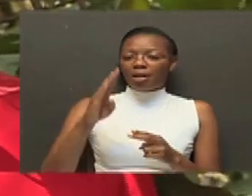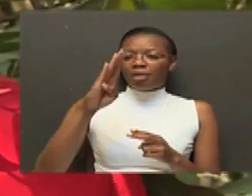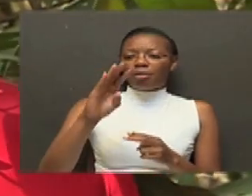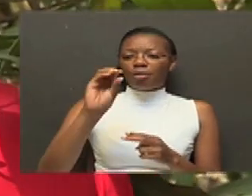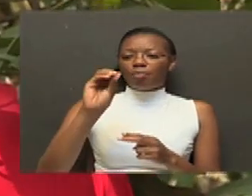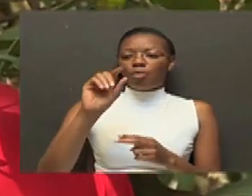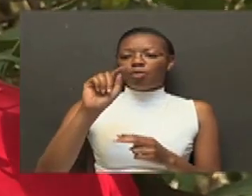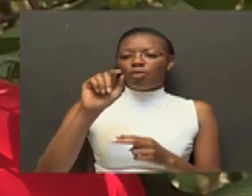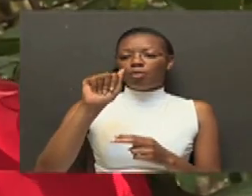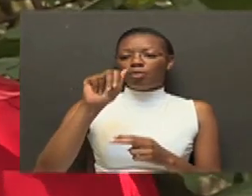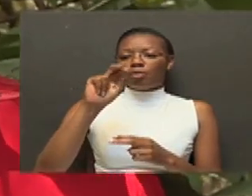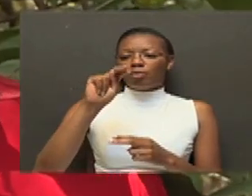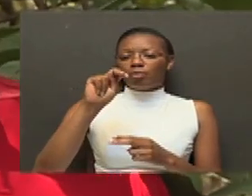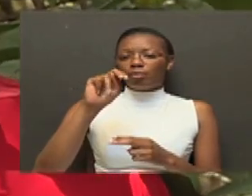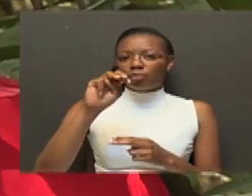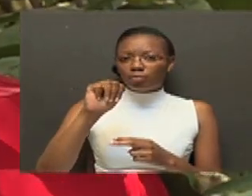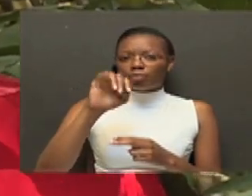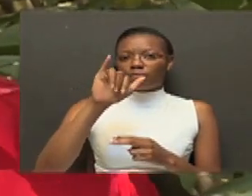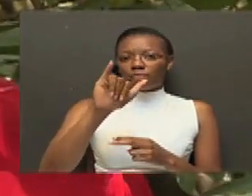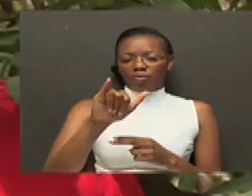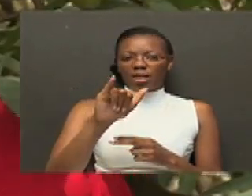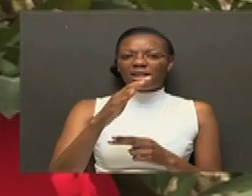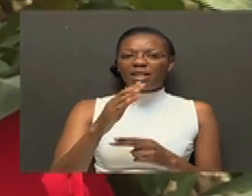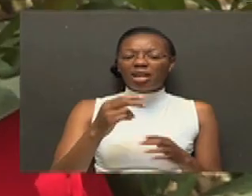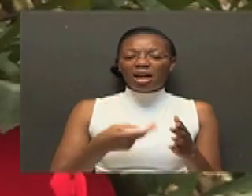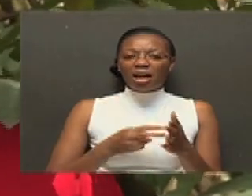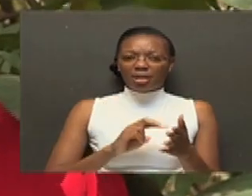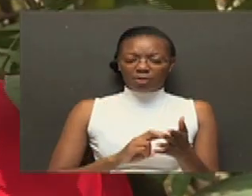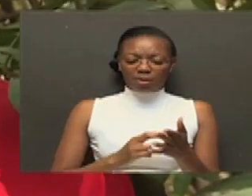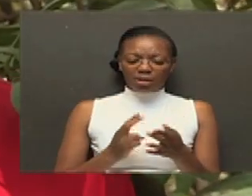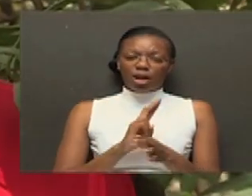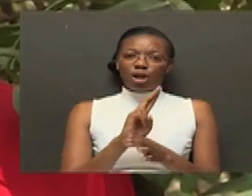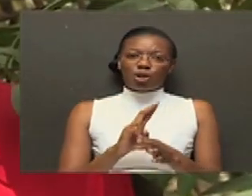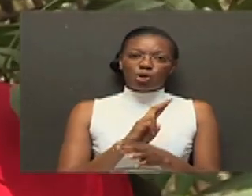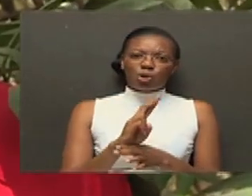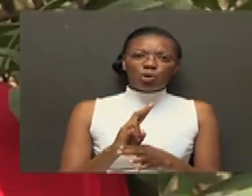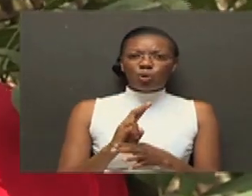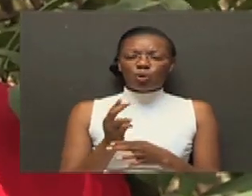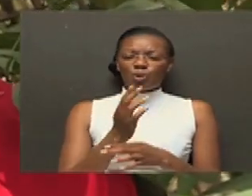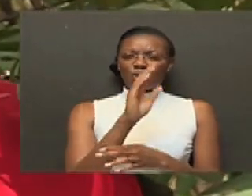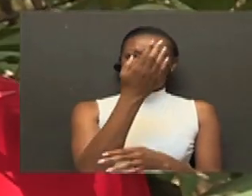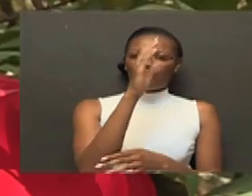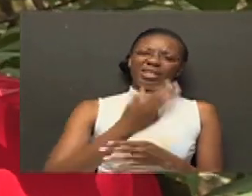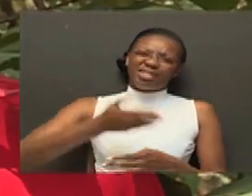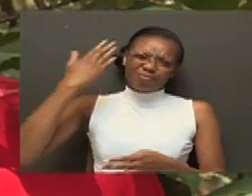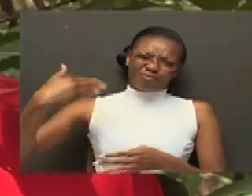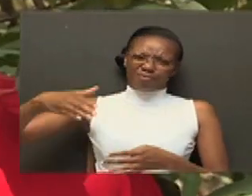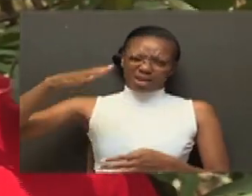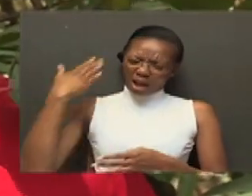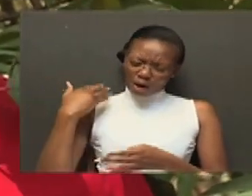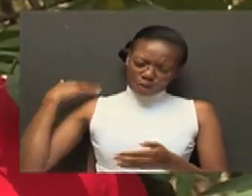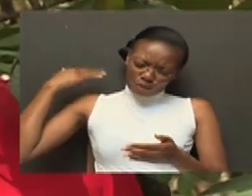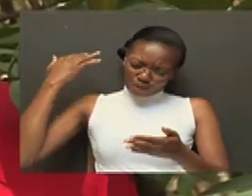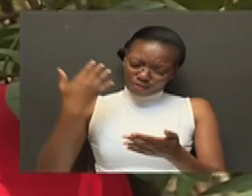ethnobotany. Ethnobotany is on the traditional uses za miti. Kwa hivyo hiyo tunawafunza pia. Na ni